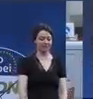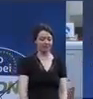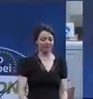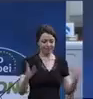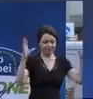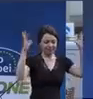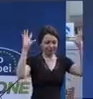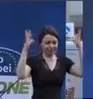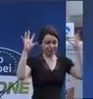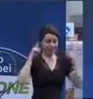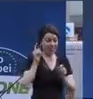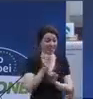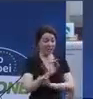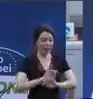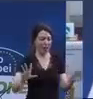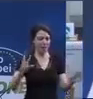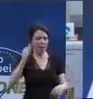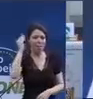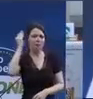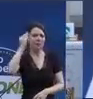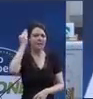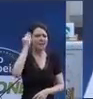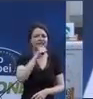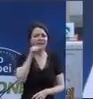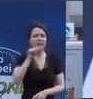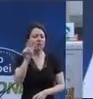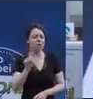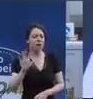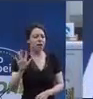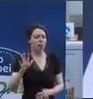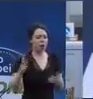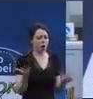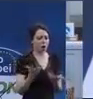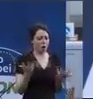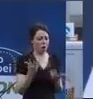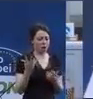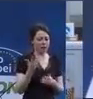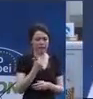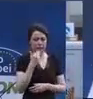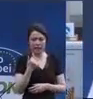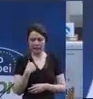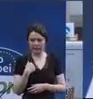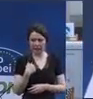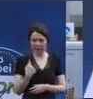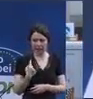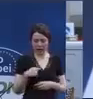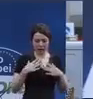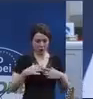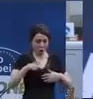liberi liberi di pensare cosaa l'Italia Senza doversi mettere qui